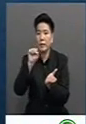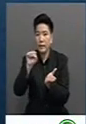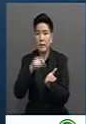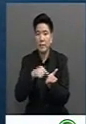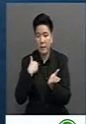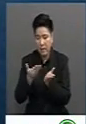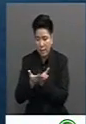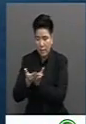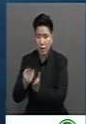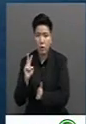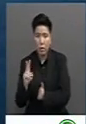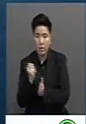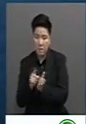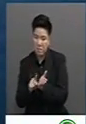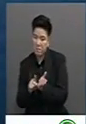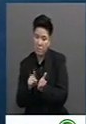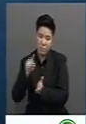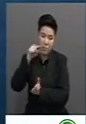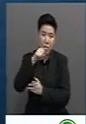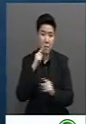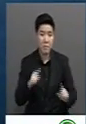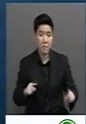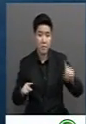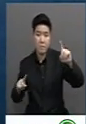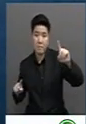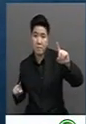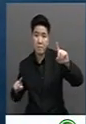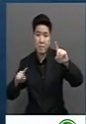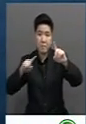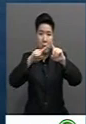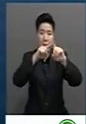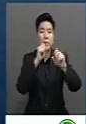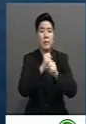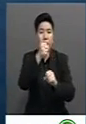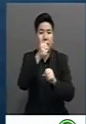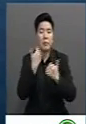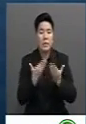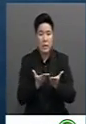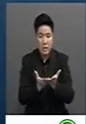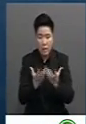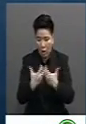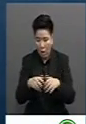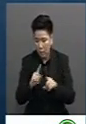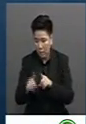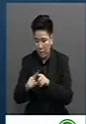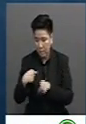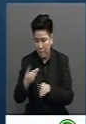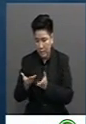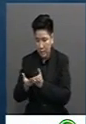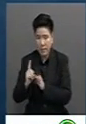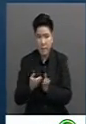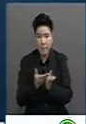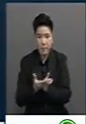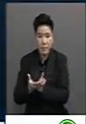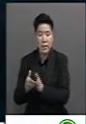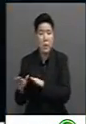2ลำที่สามารถยิงทำลายขีปนาวุธด้วยระบบนำวิถีและเรือบรรทุกเครื่องยิงขีปนาวุธนำวิถีอีกลำหนึ่ง